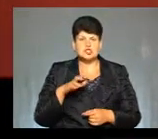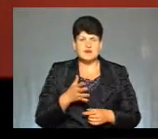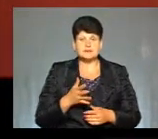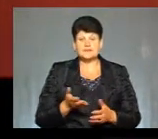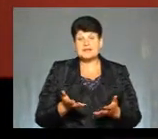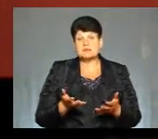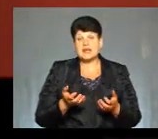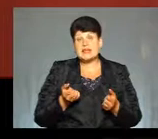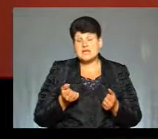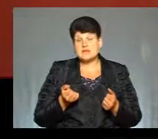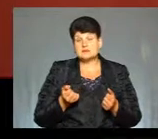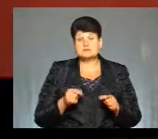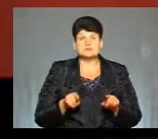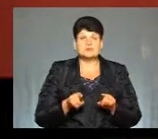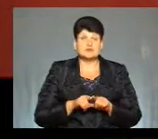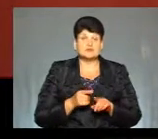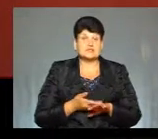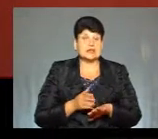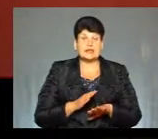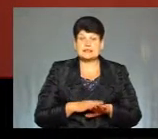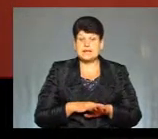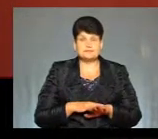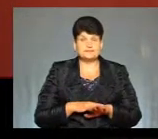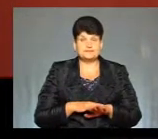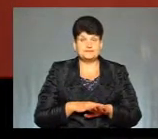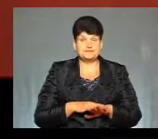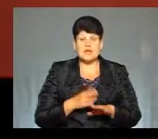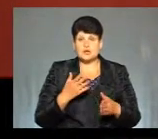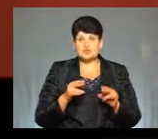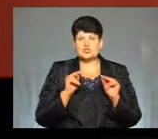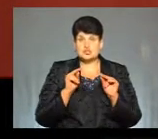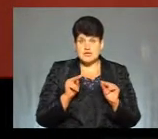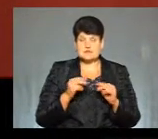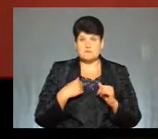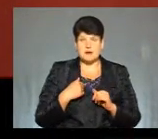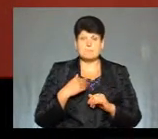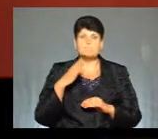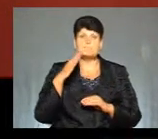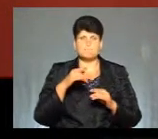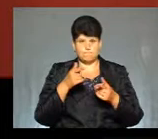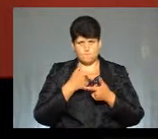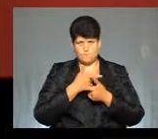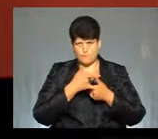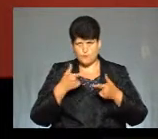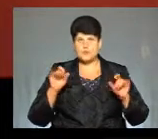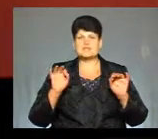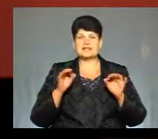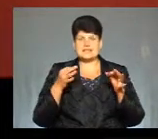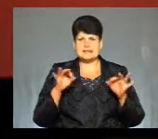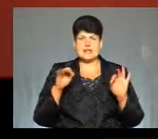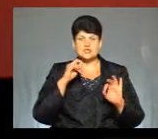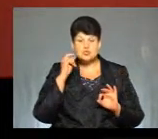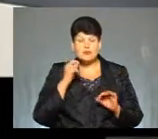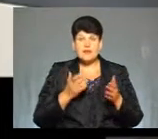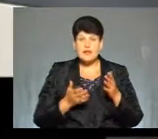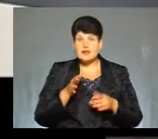Сприйняття однозначно дуже складне, тому що, якщо чесно, ми проголосили ту незалежність України, але